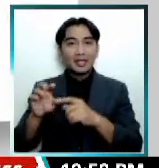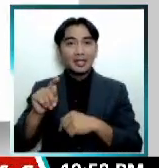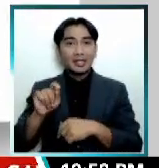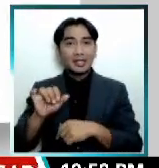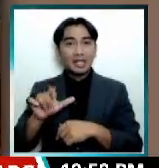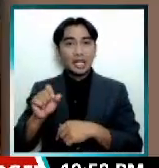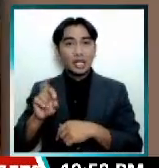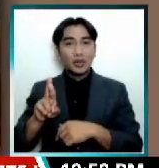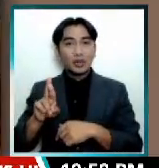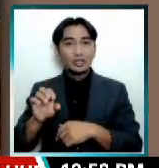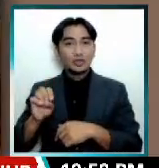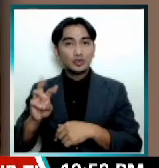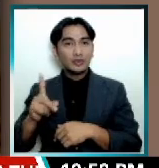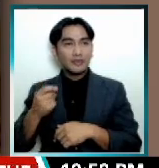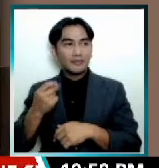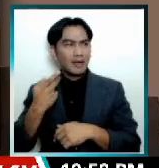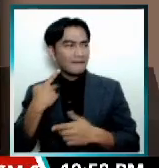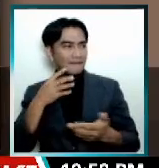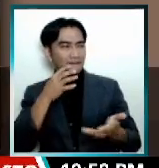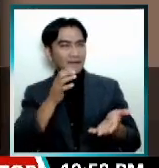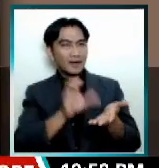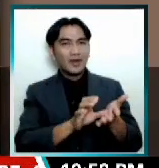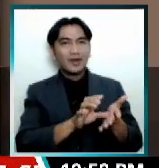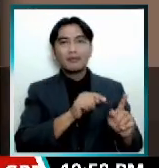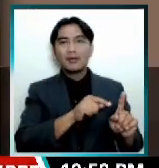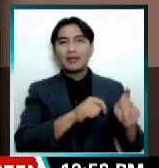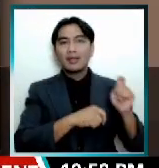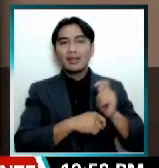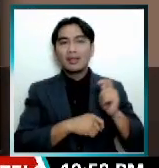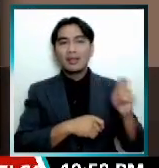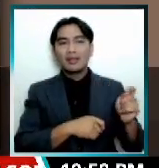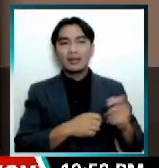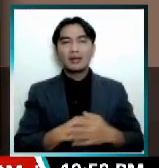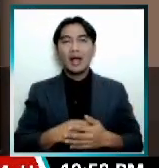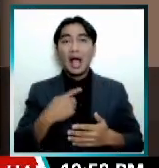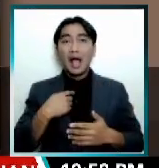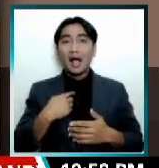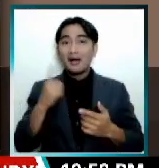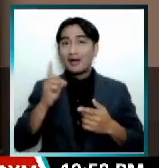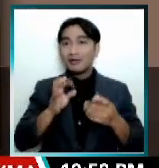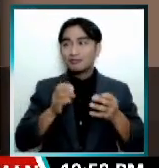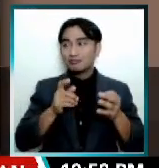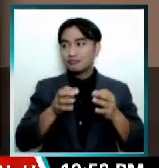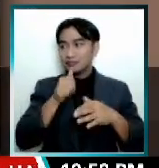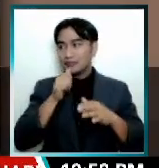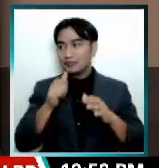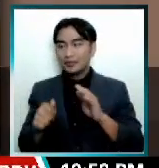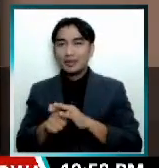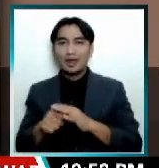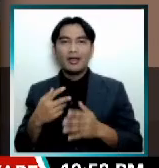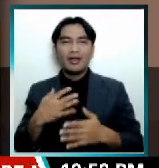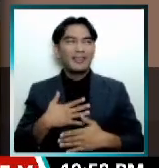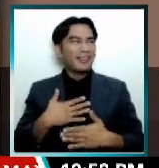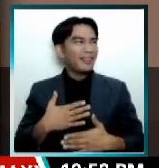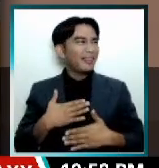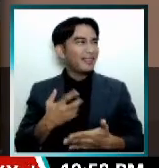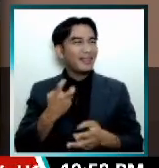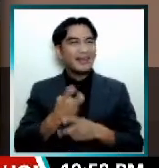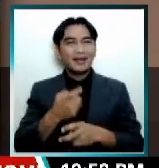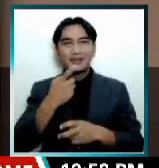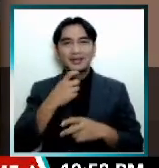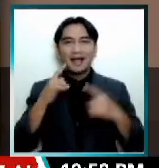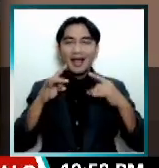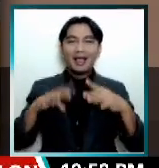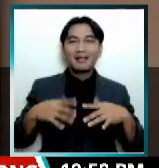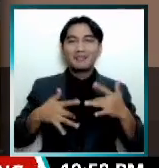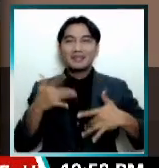post. Had to hide in the bathroom for 10 minutes because I didn't know what to do. Like I didn't know how to, like I couldn't breathe. I was just so shocked and so excited